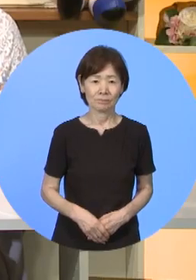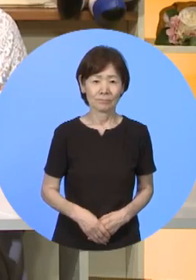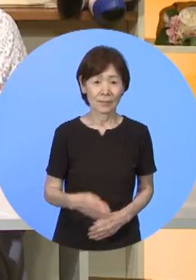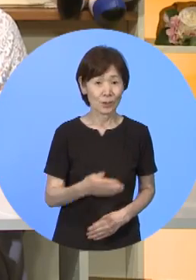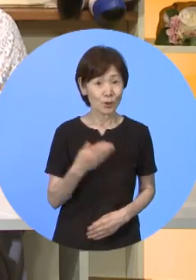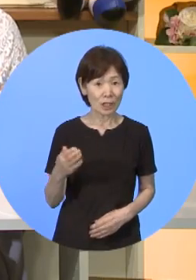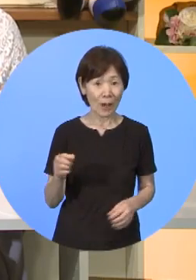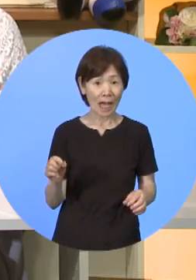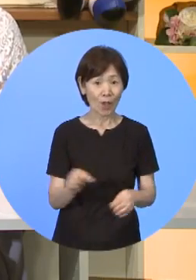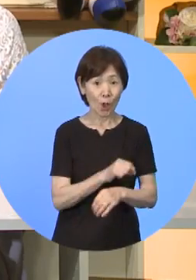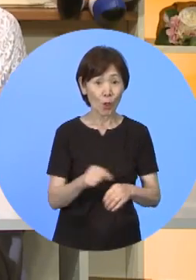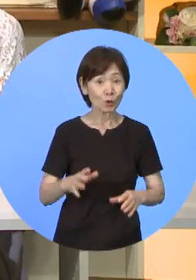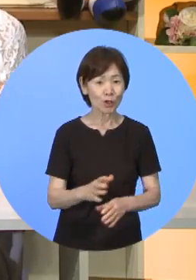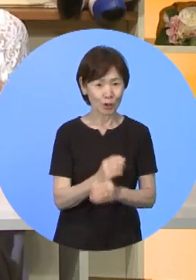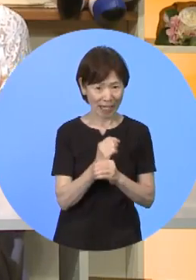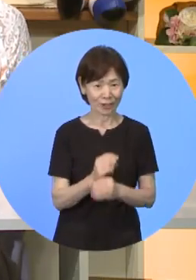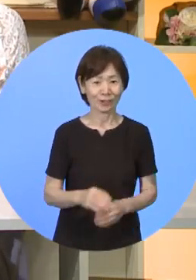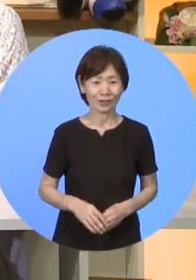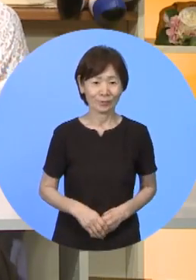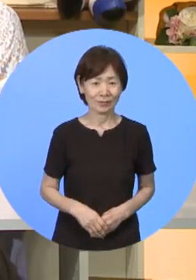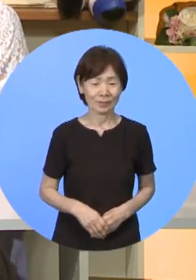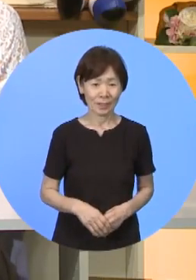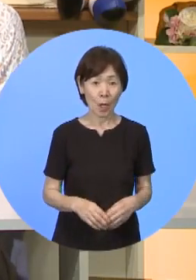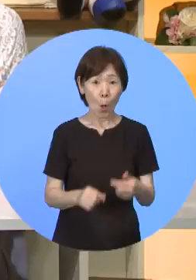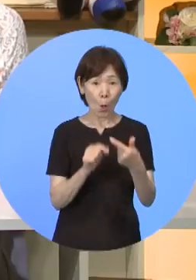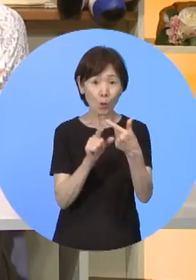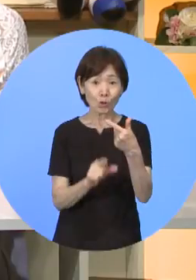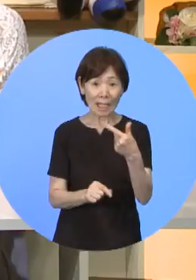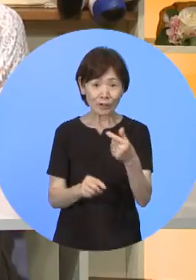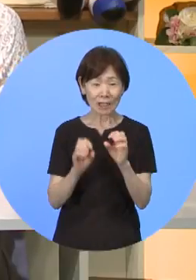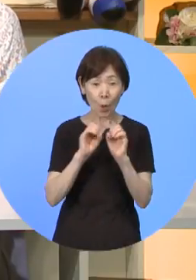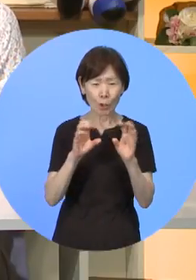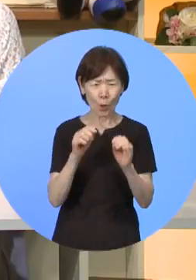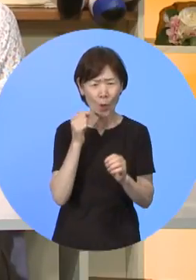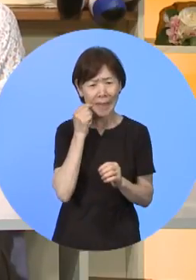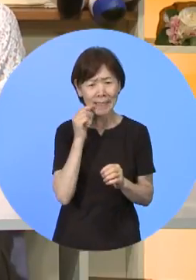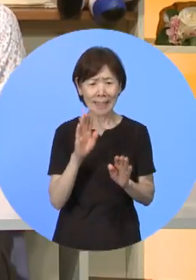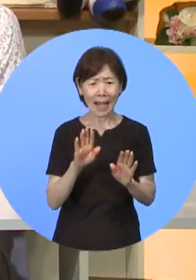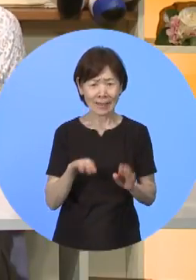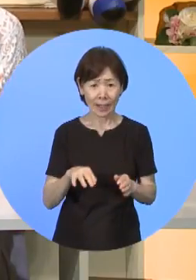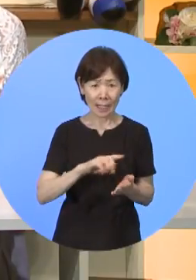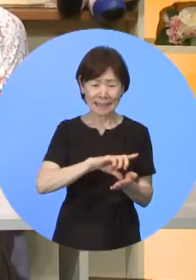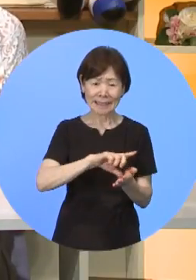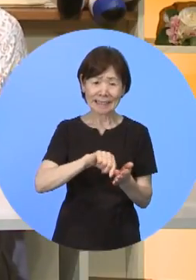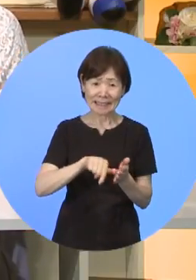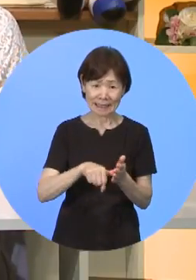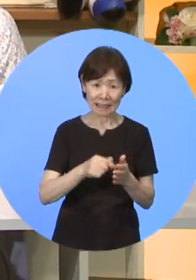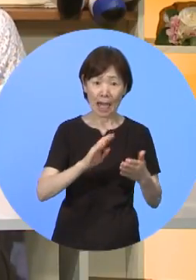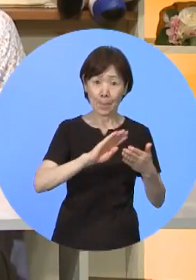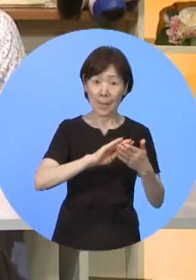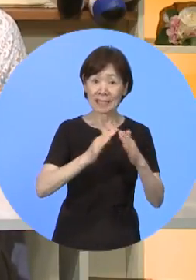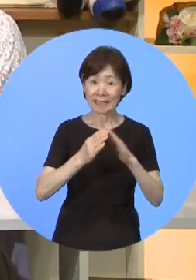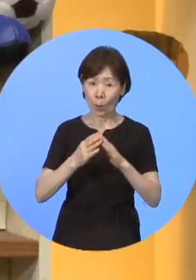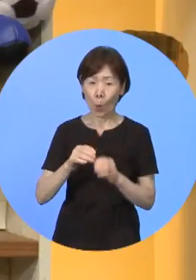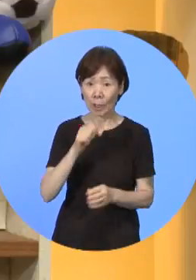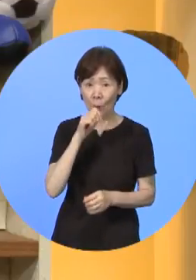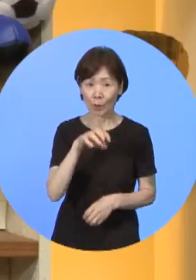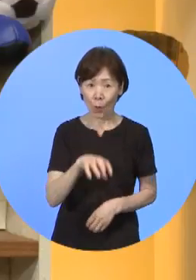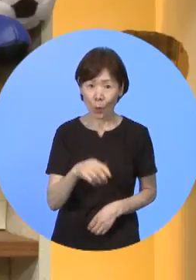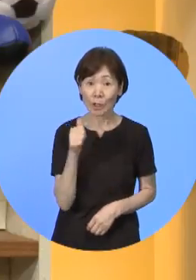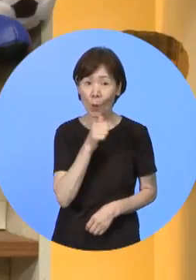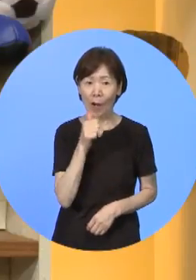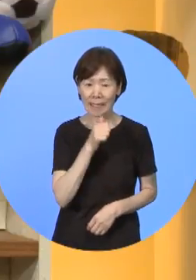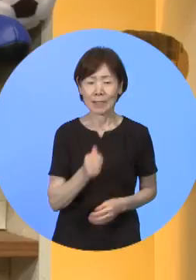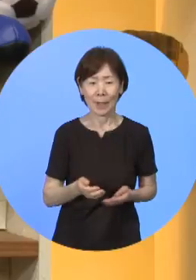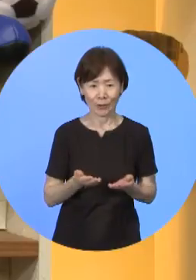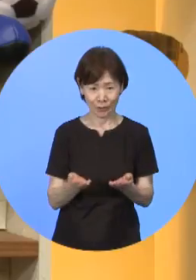続いては特集です。 はい、今回は水散歩千里ニュータウン編後編をお届けします。6